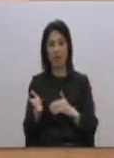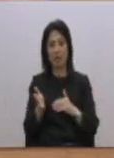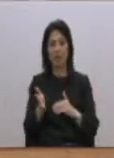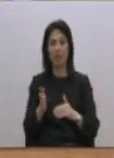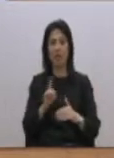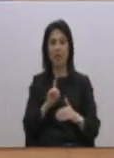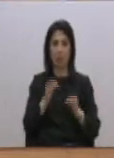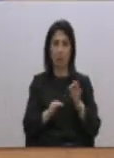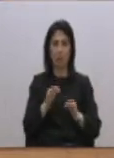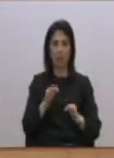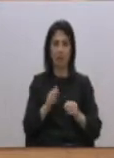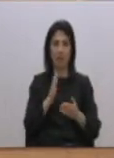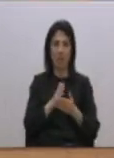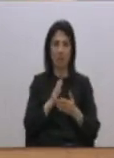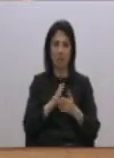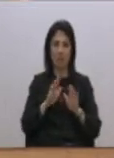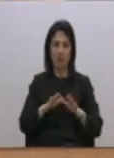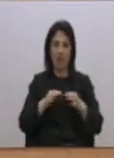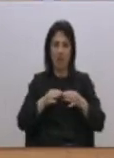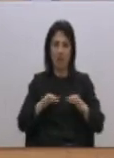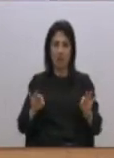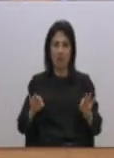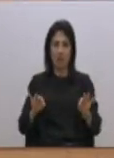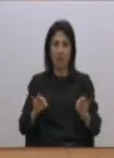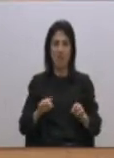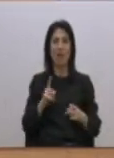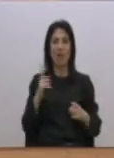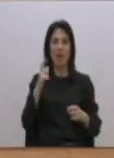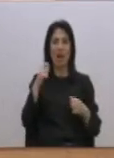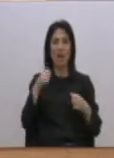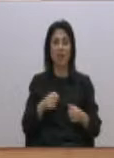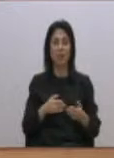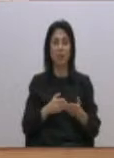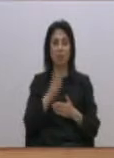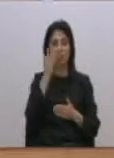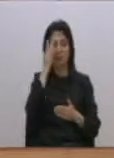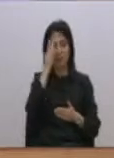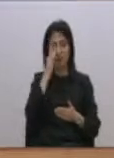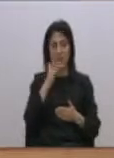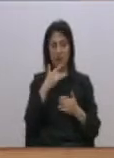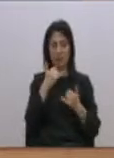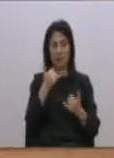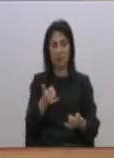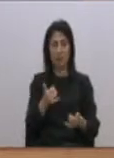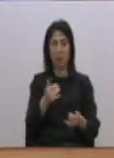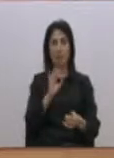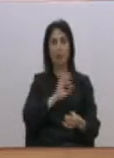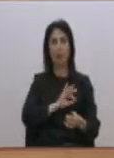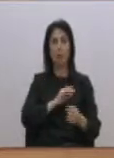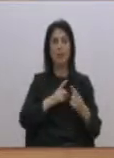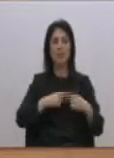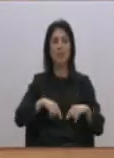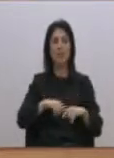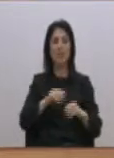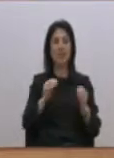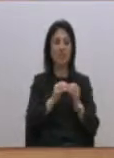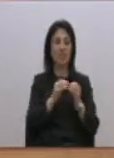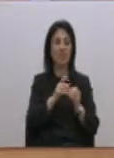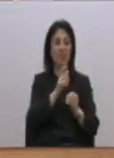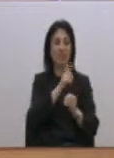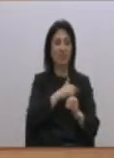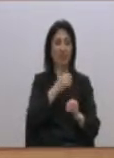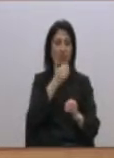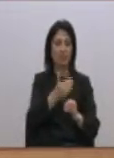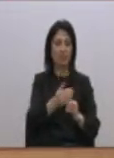რაც ტოლია ნაკლებ ვაკანსიაზე, რაღა საჭიროებას ემსახურება იუსტიციის საბჭოს იგივე წევრების